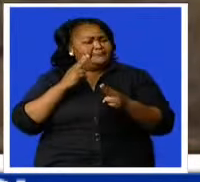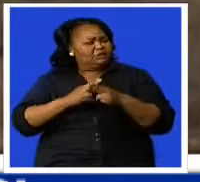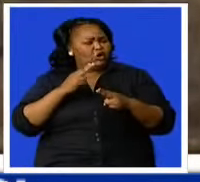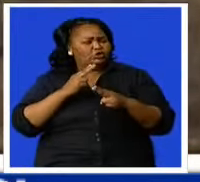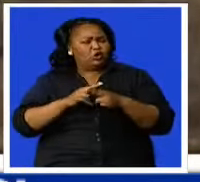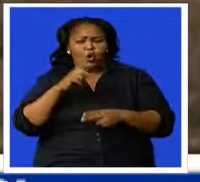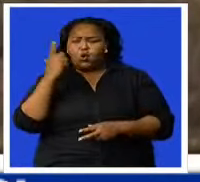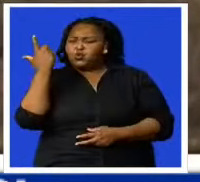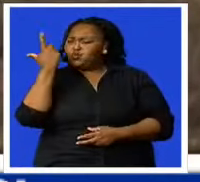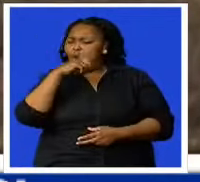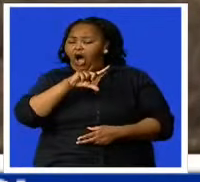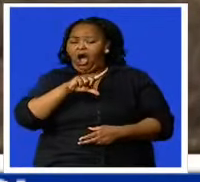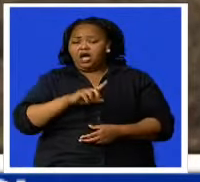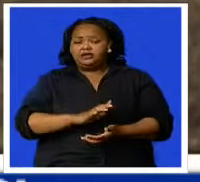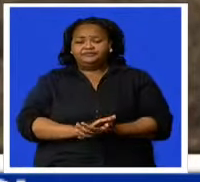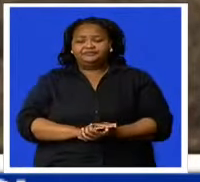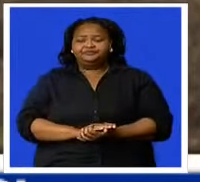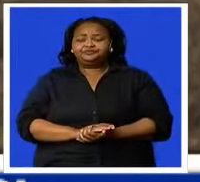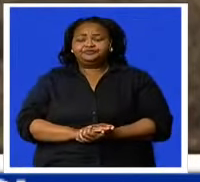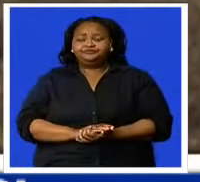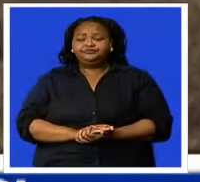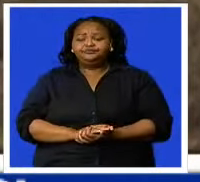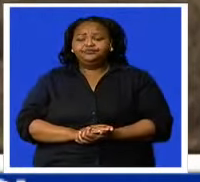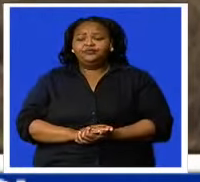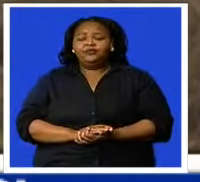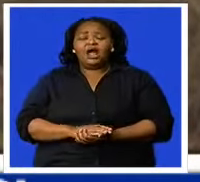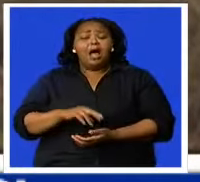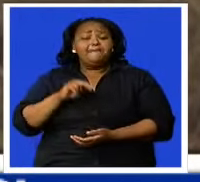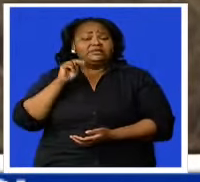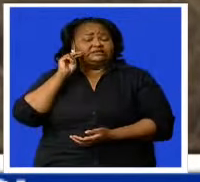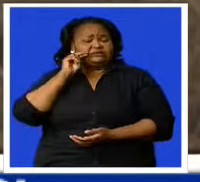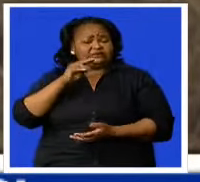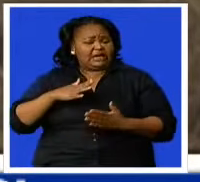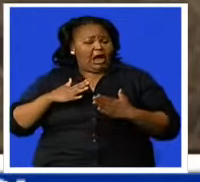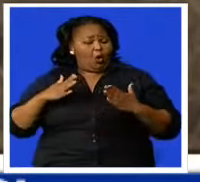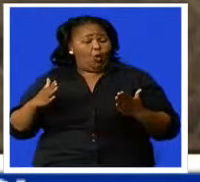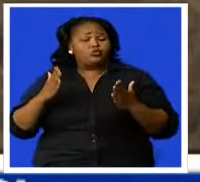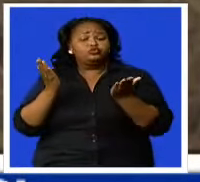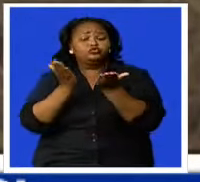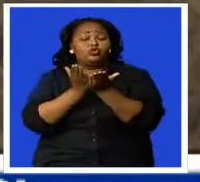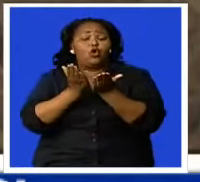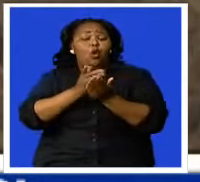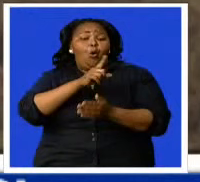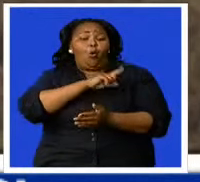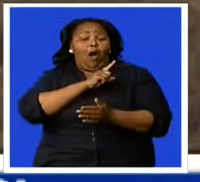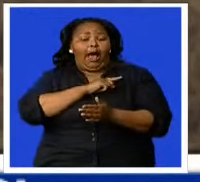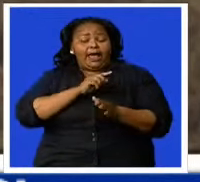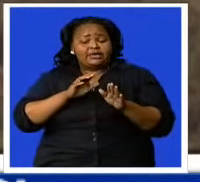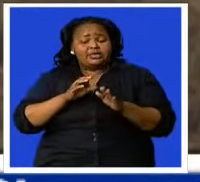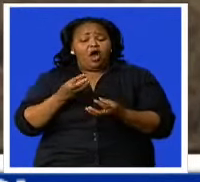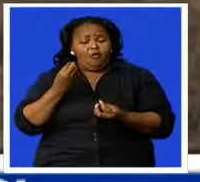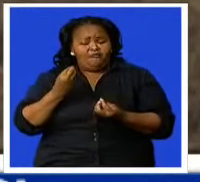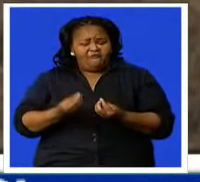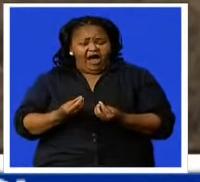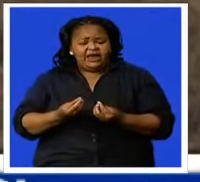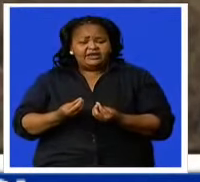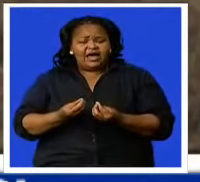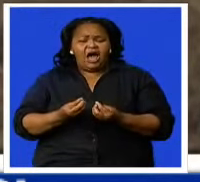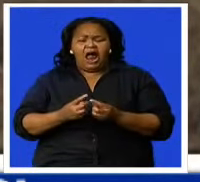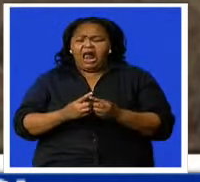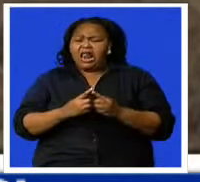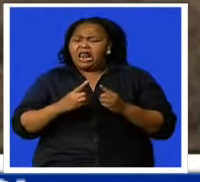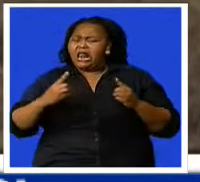emihle ngoba besine sithingo lesikolo lesikolo abantwana lokhashana kakhulu hamba 12 kilometers